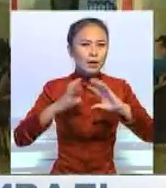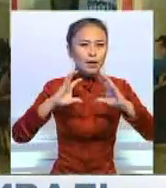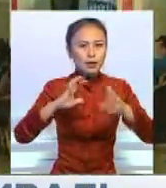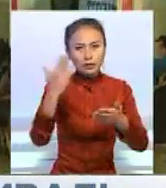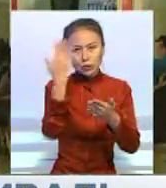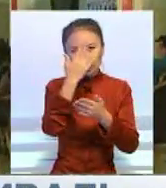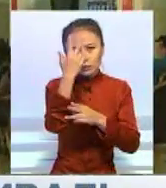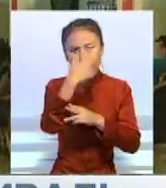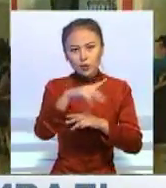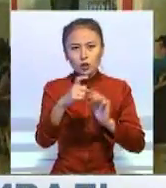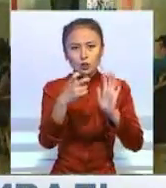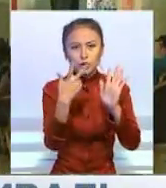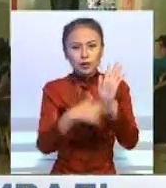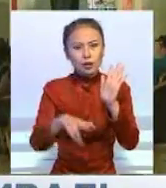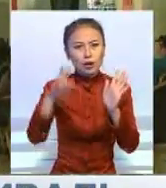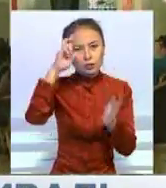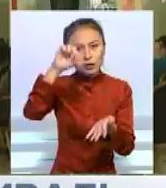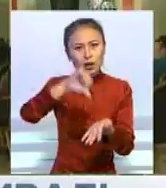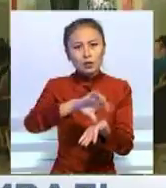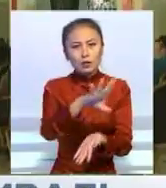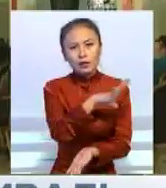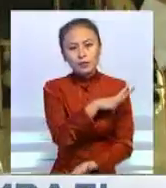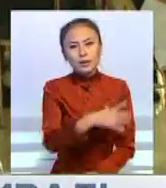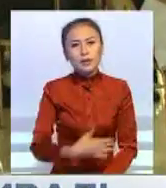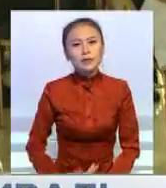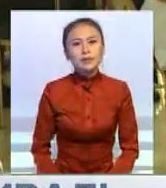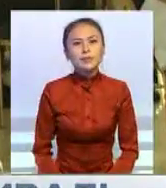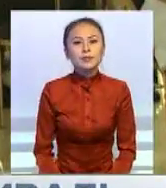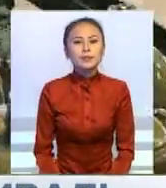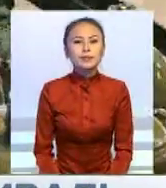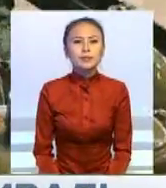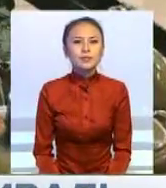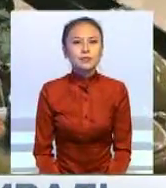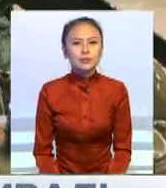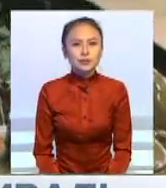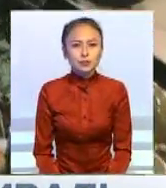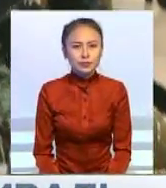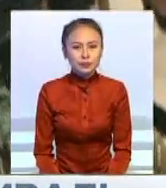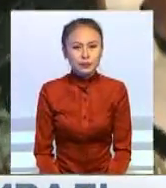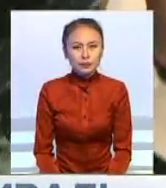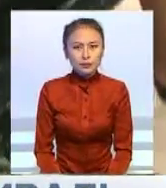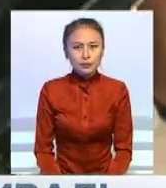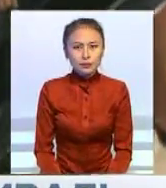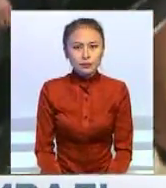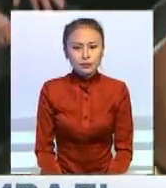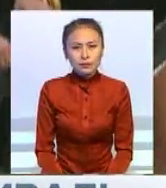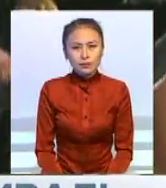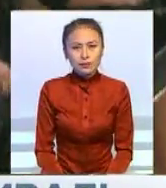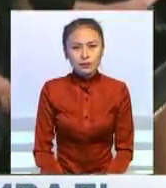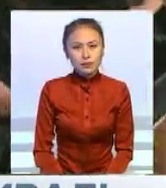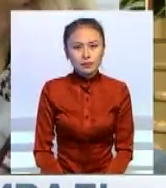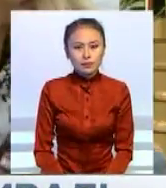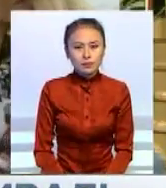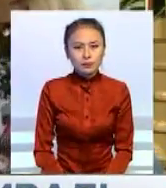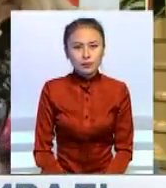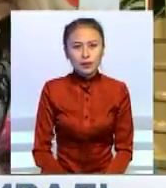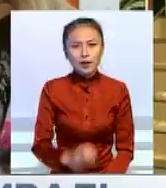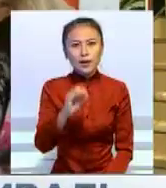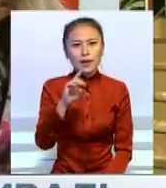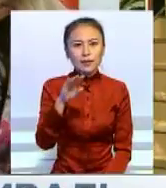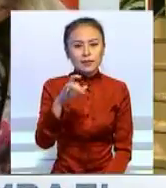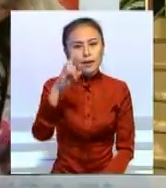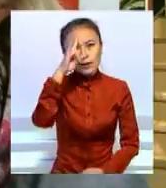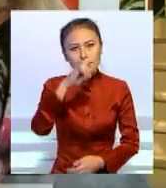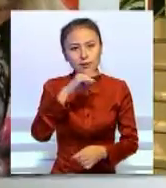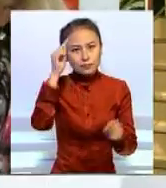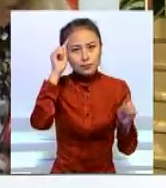додасына 180 ел қатысқан. Ертіс өңірі қазақтың